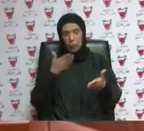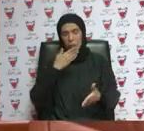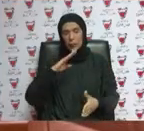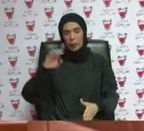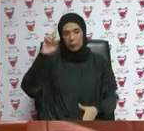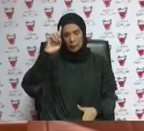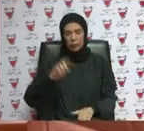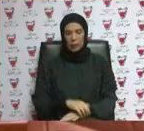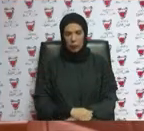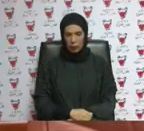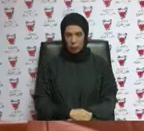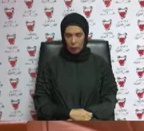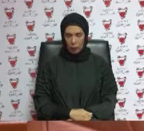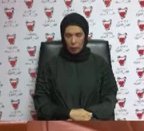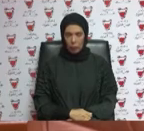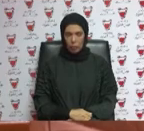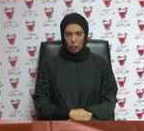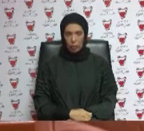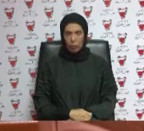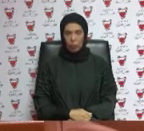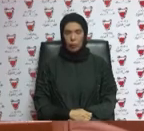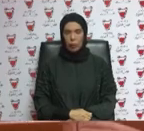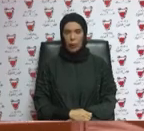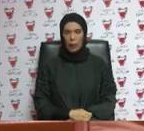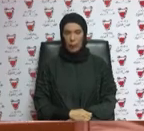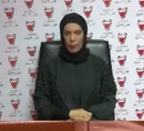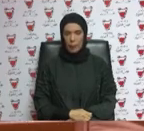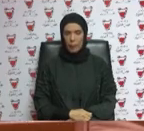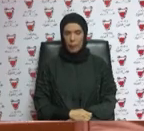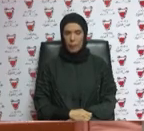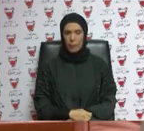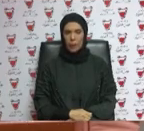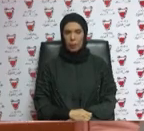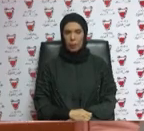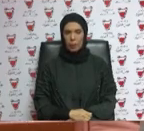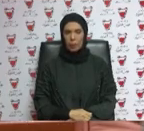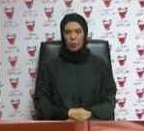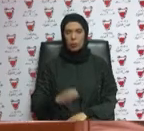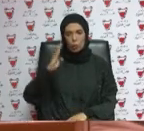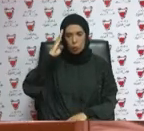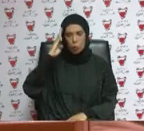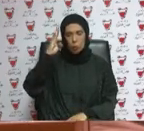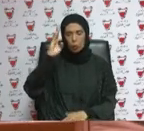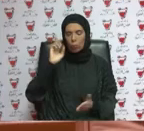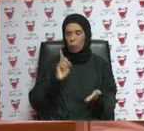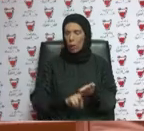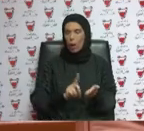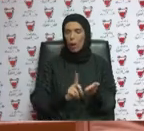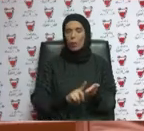ما تفضلت أختي العزيزة دكتورة جهاد والأخ بسام. الشكر واجب